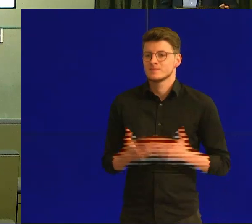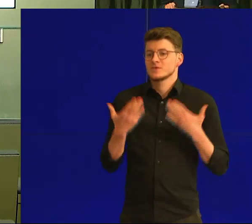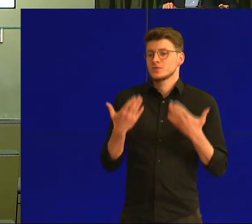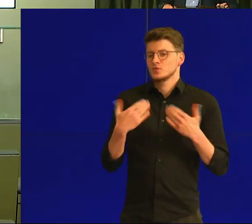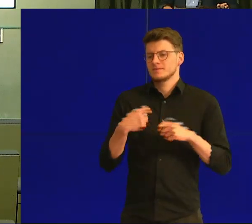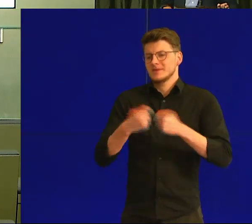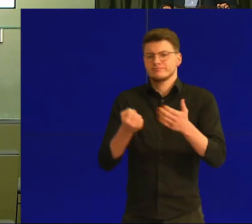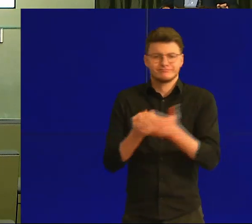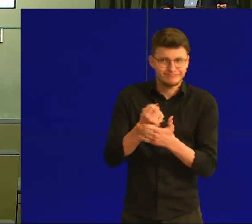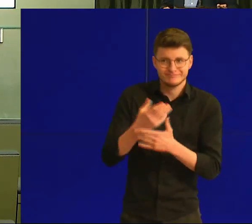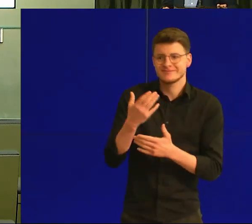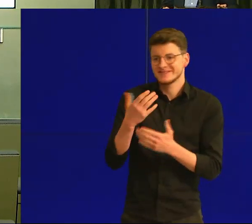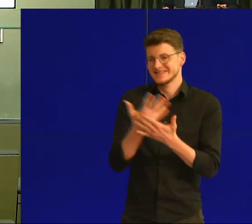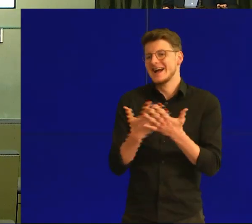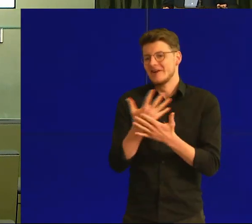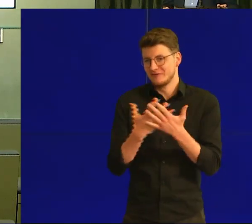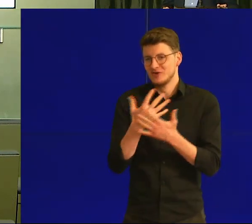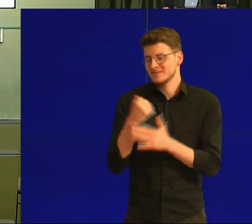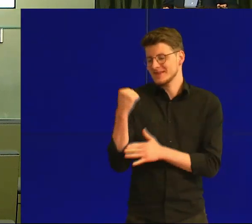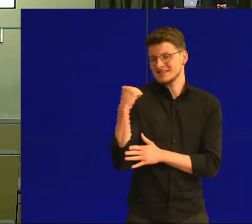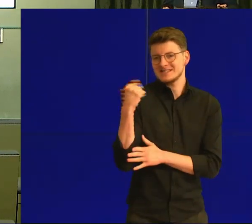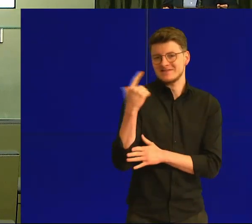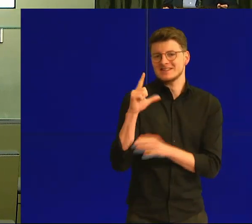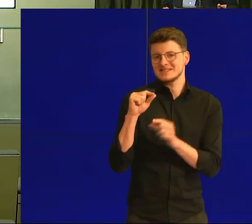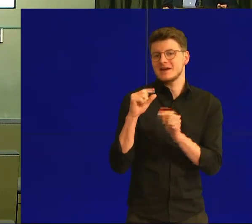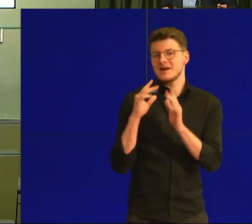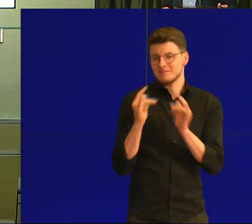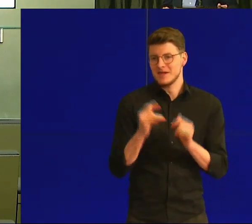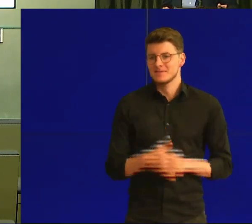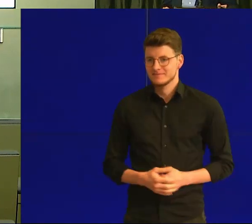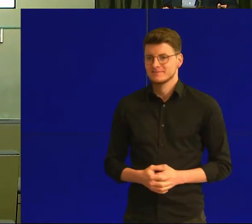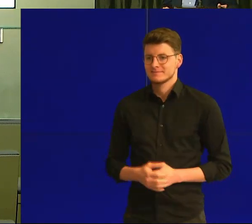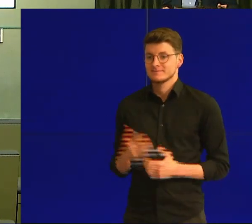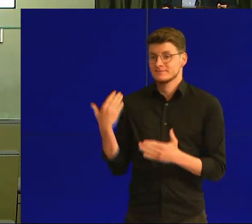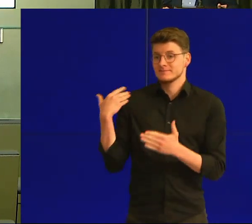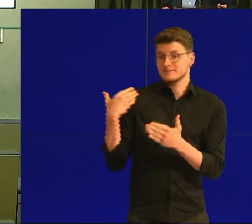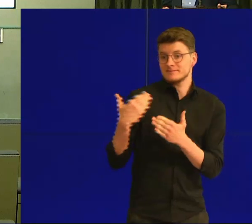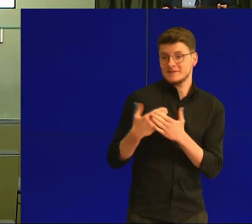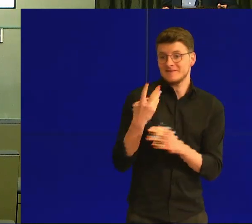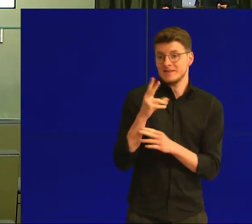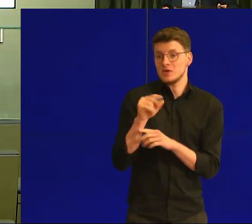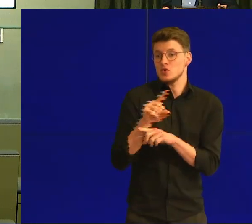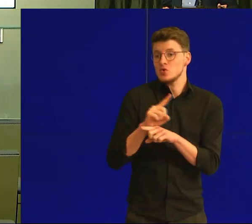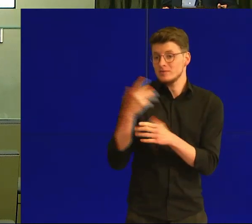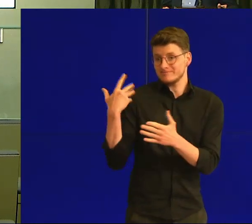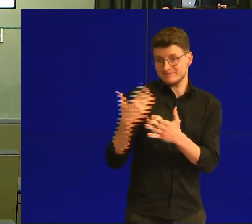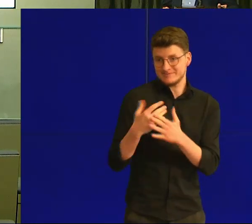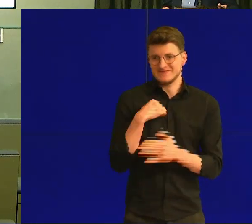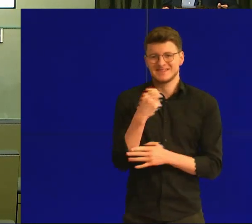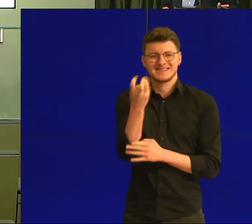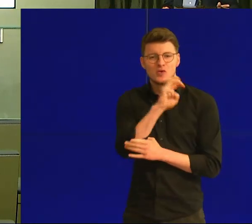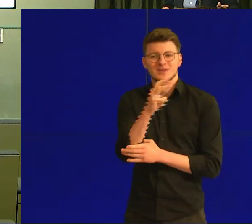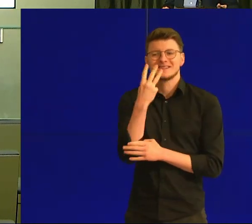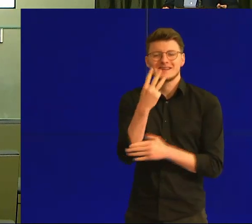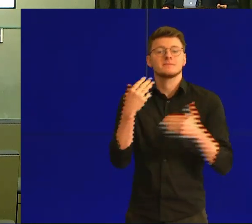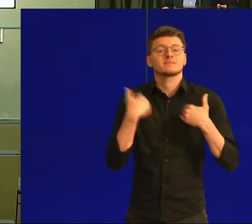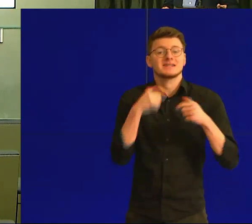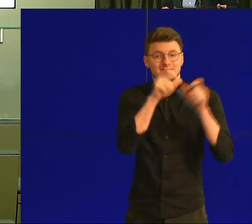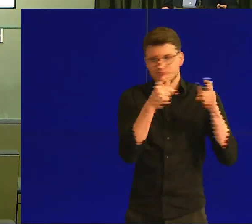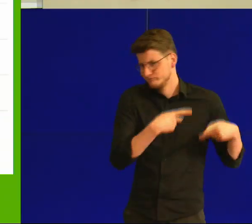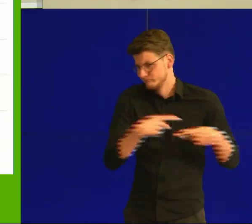préau a floppé vivrions dirt entry n'est pas patient tôt pronostique une hausse